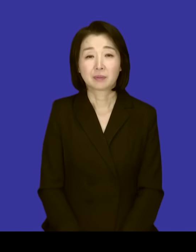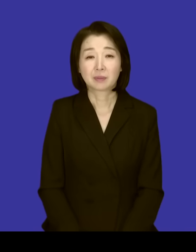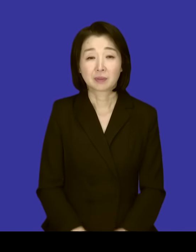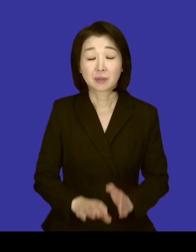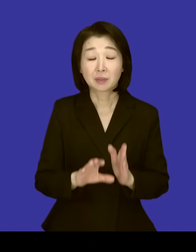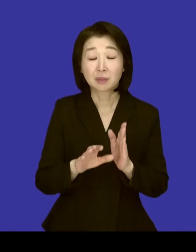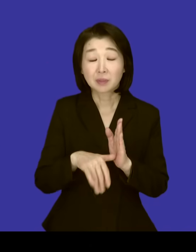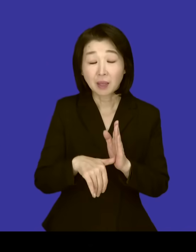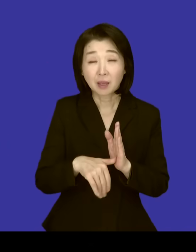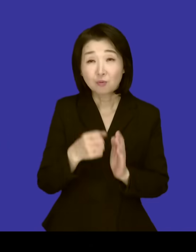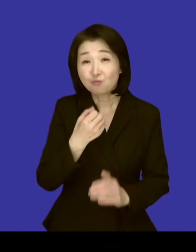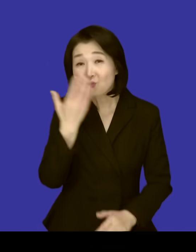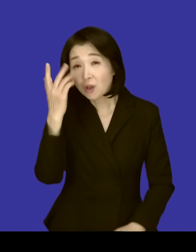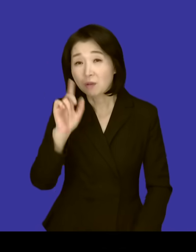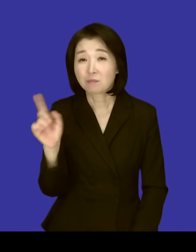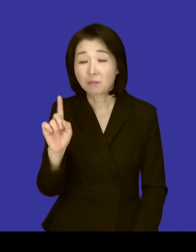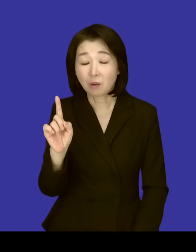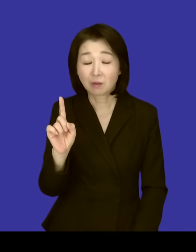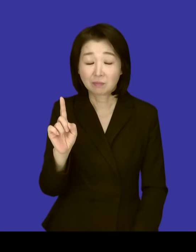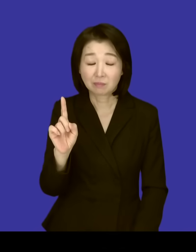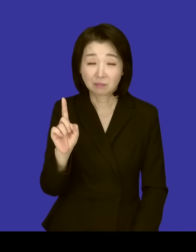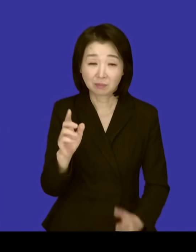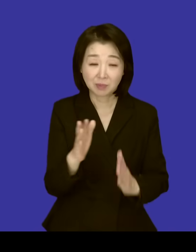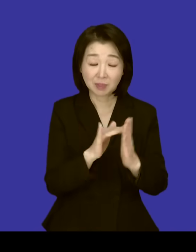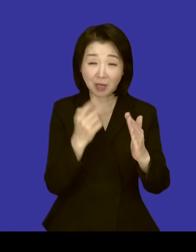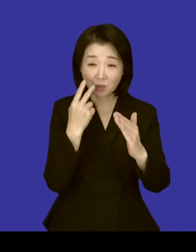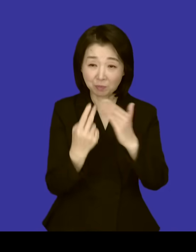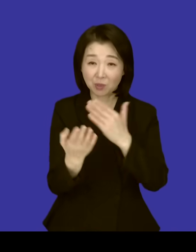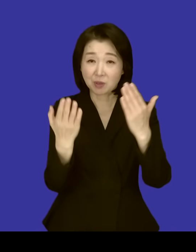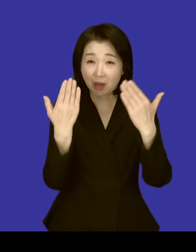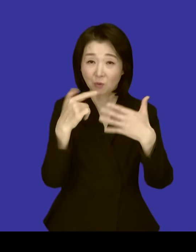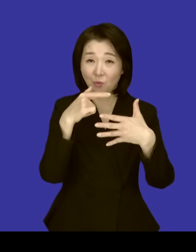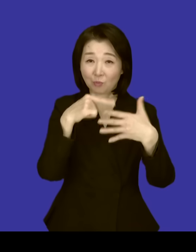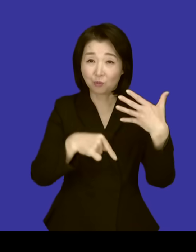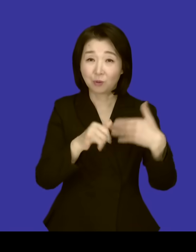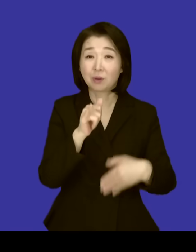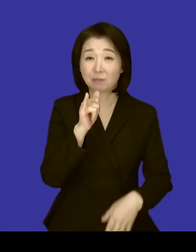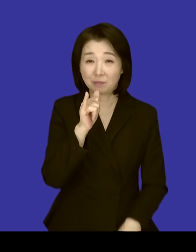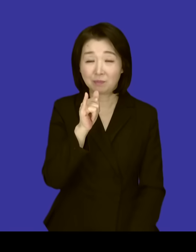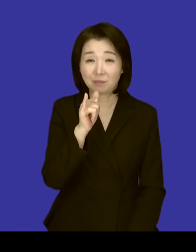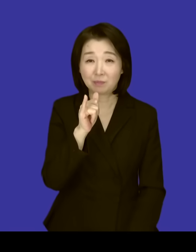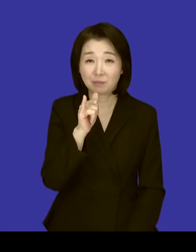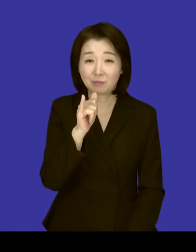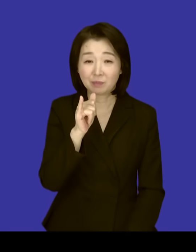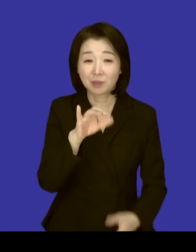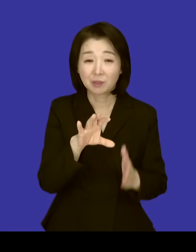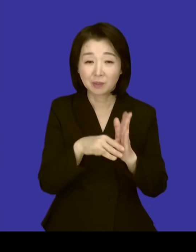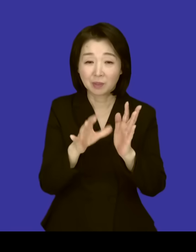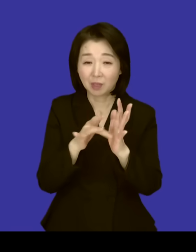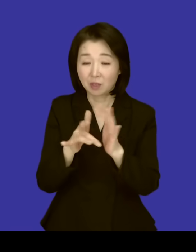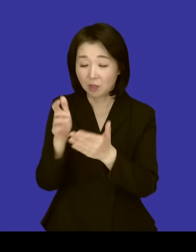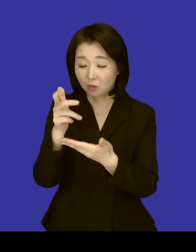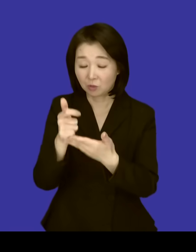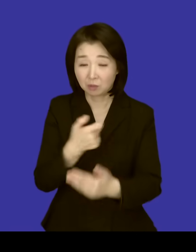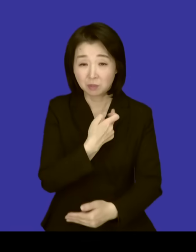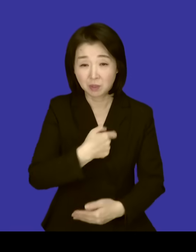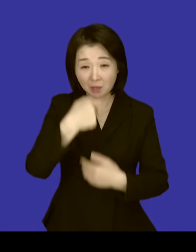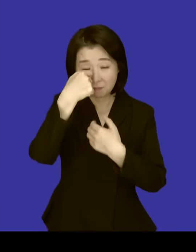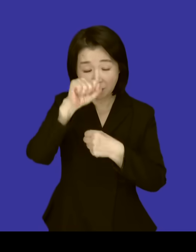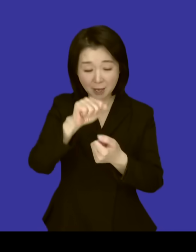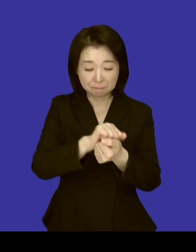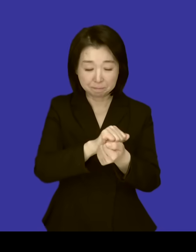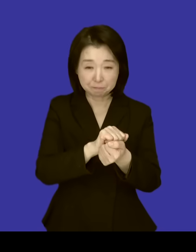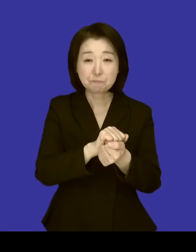당시에 유행하던 그 가정 비전 학교라는 프로그램이 있었습니다. 그래서 네. 그때 이제 예수님이 제자들의 발을